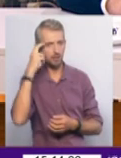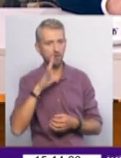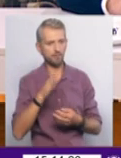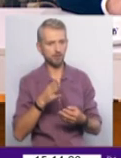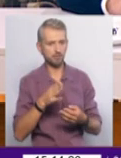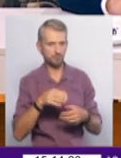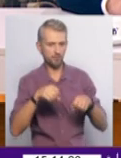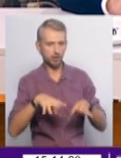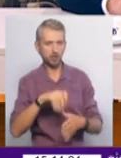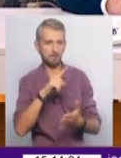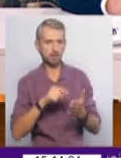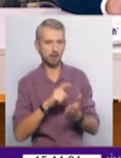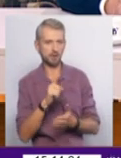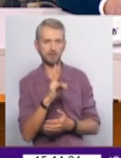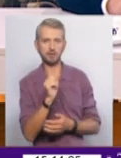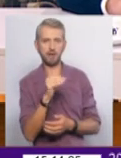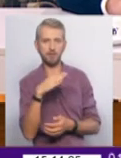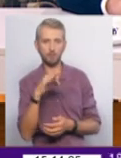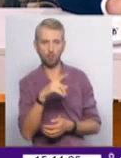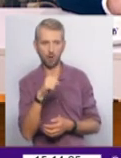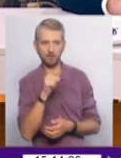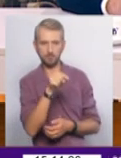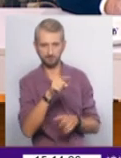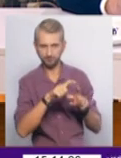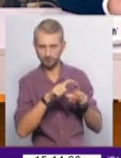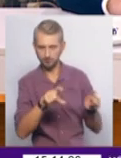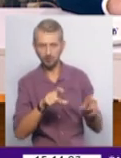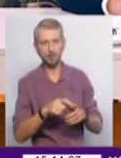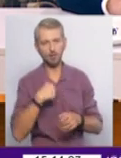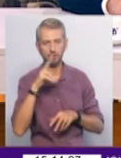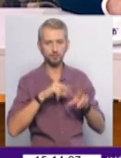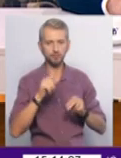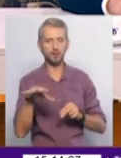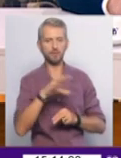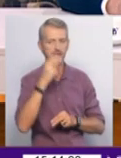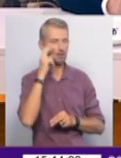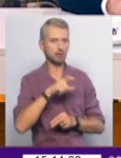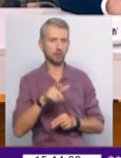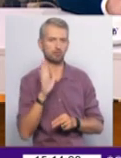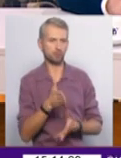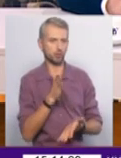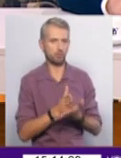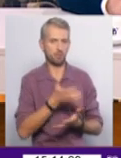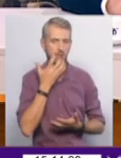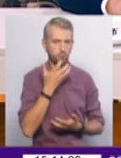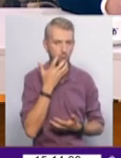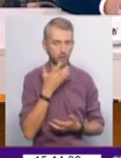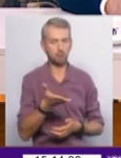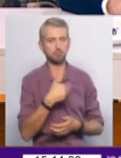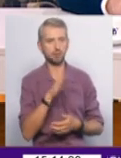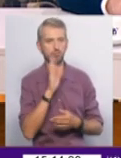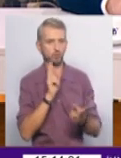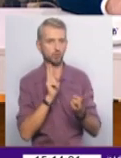регулюванні питання з Нафтогазом. І я маю надію, що всі кияни будуть з теплом, і ми зустрінемо